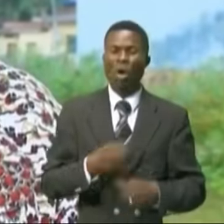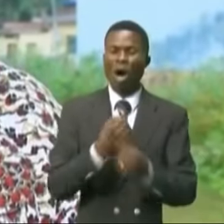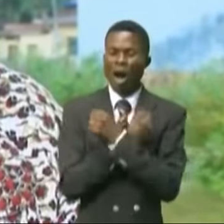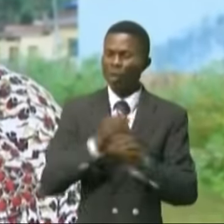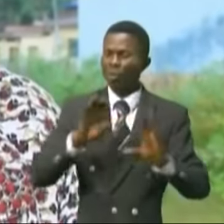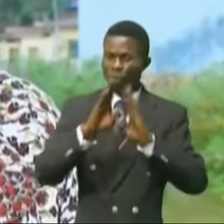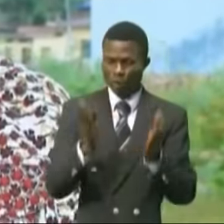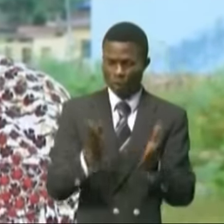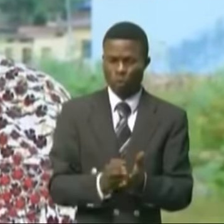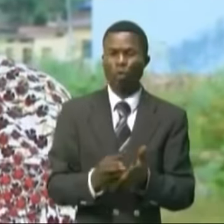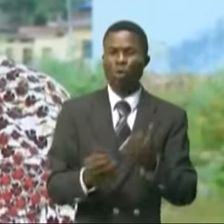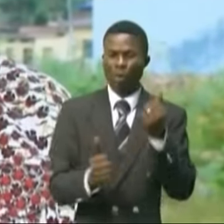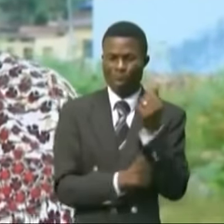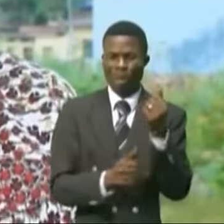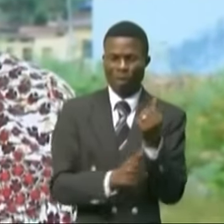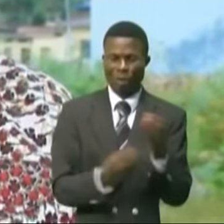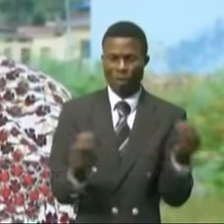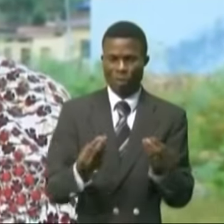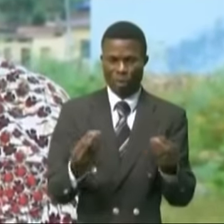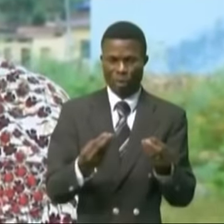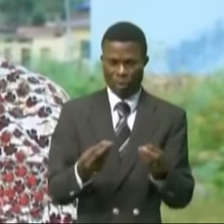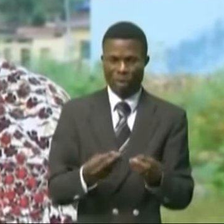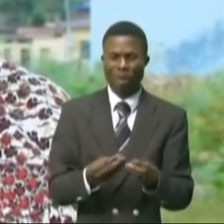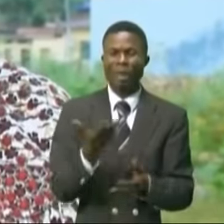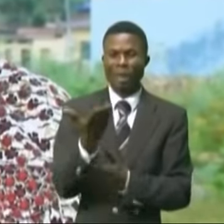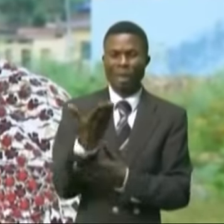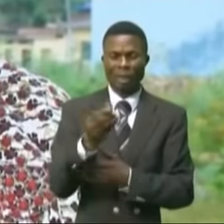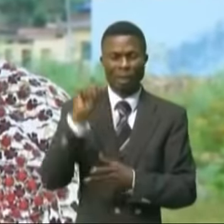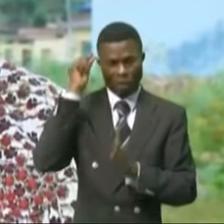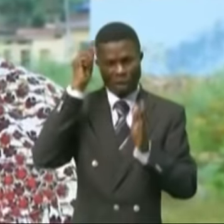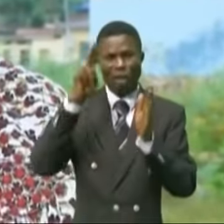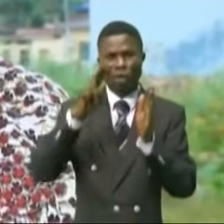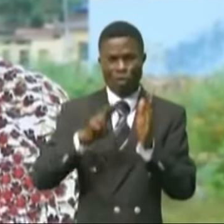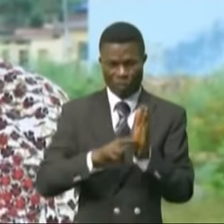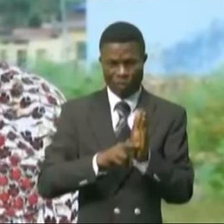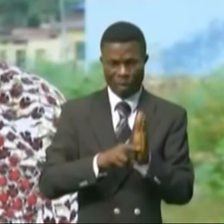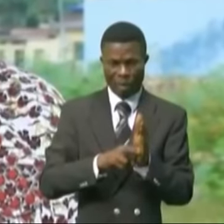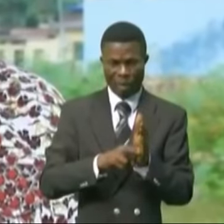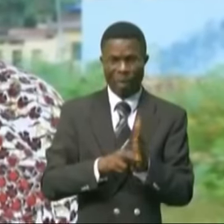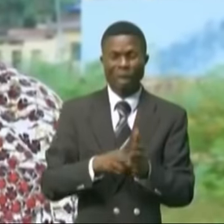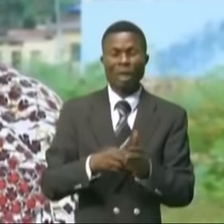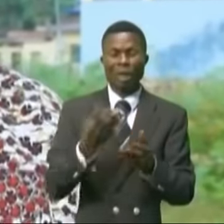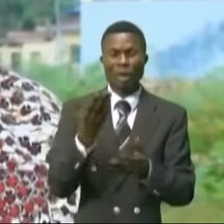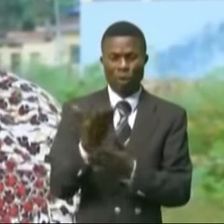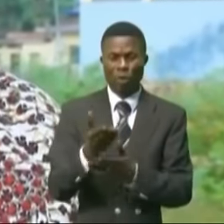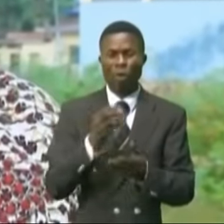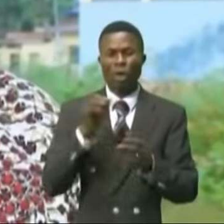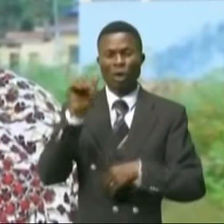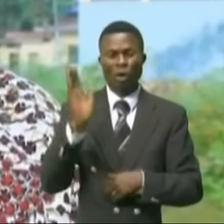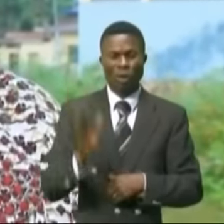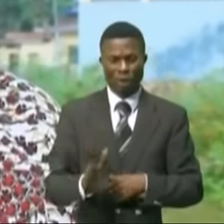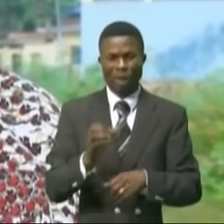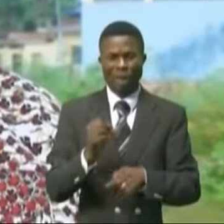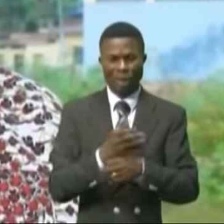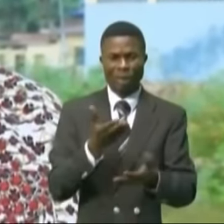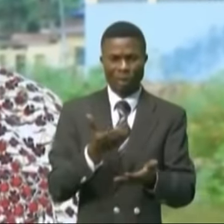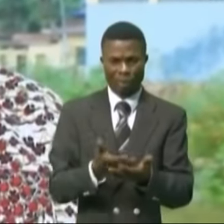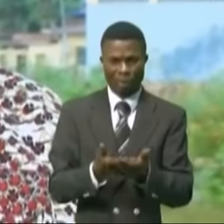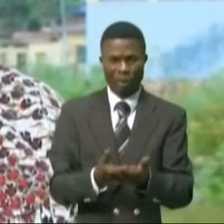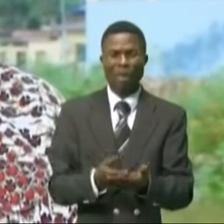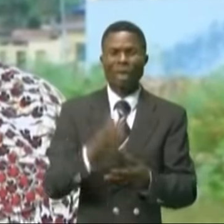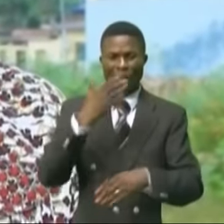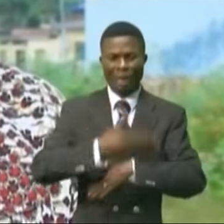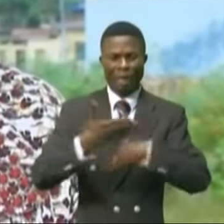les uns et les autres. Pourquoi on essaie d'interpeller aussi le gouvernement? Parce qu'on a des familles, vraiment, il n'y a plus rien de la maison. Donc il faut